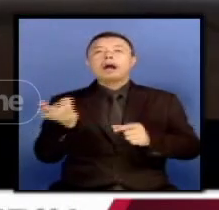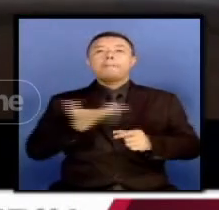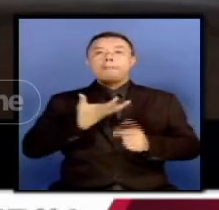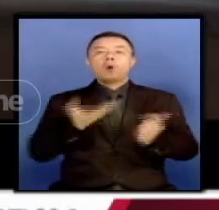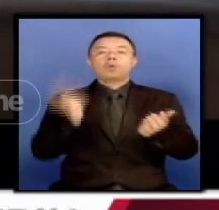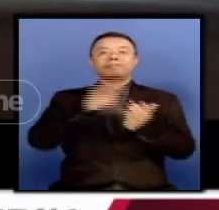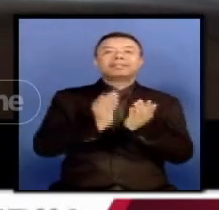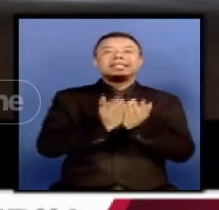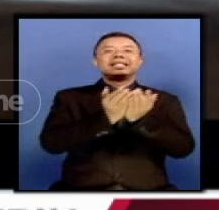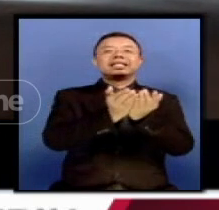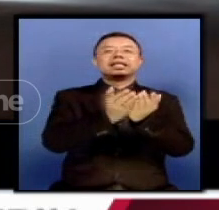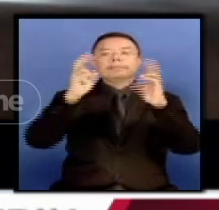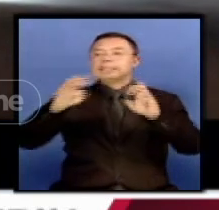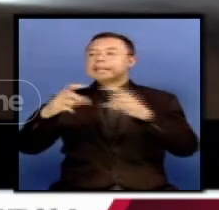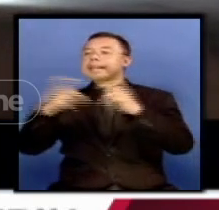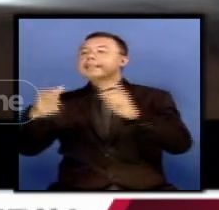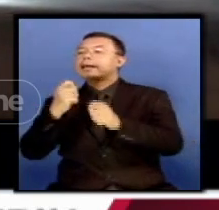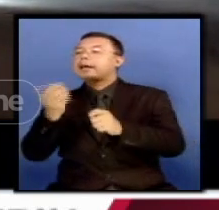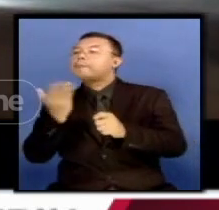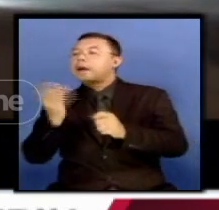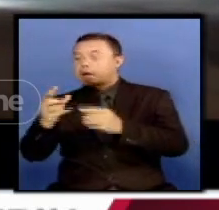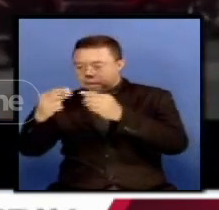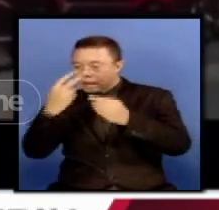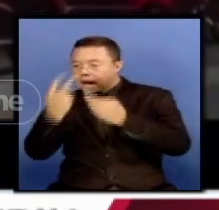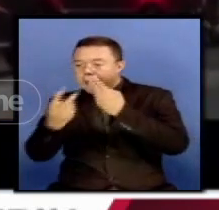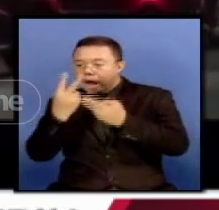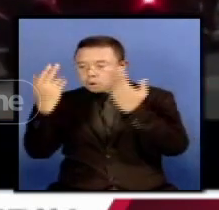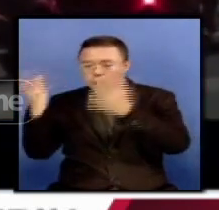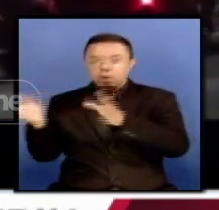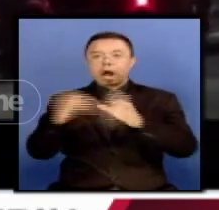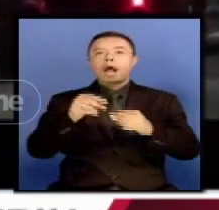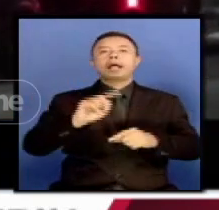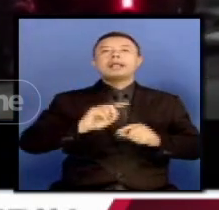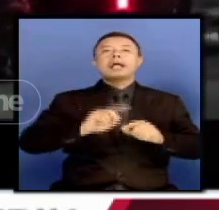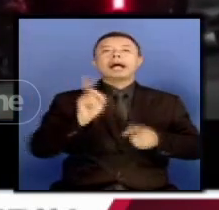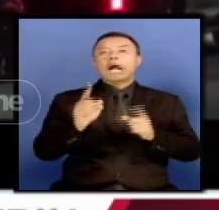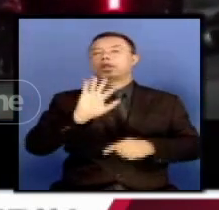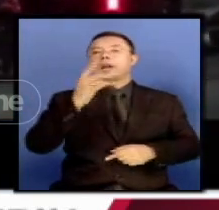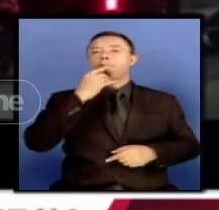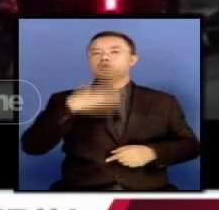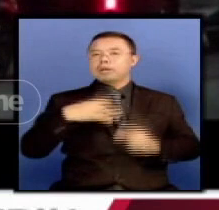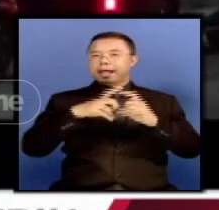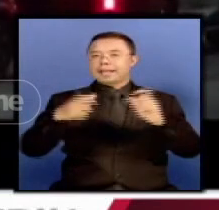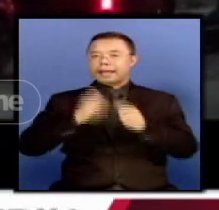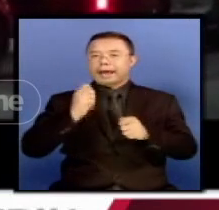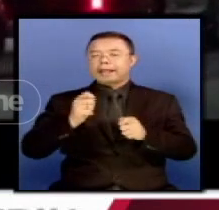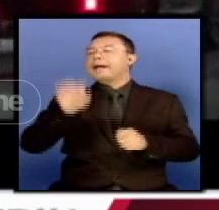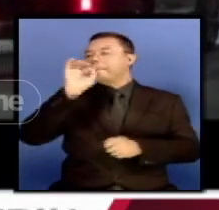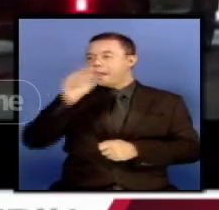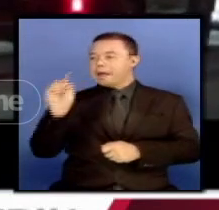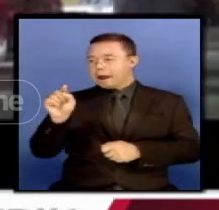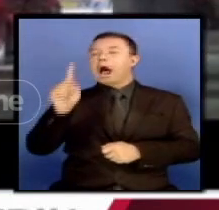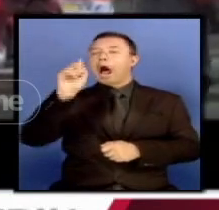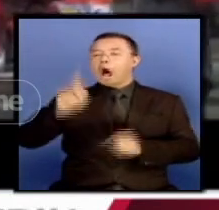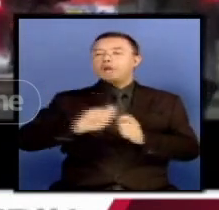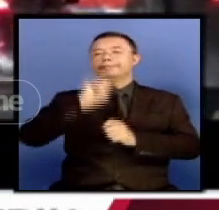dengan melakukan pengecekan tiket. Bagi para pemudik yang tidak memiliki tiket, petugas akan mengarahkan para pemudik